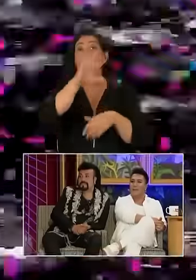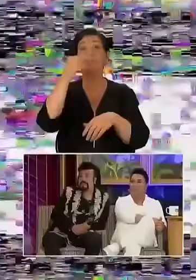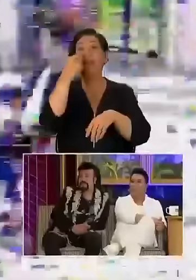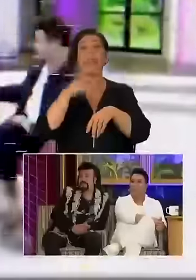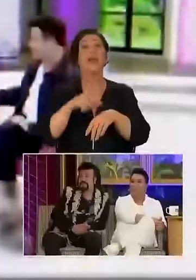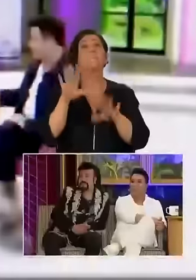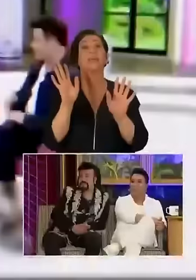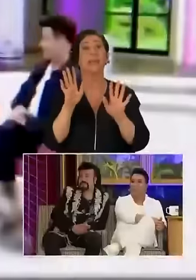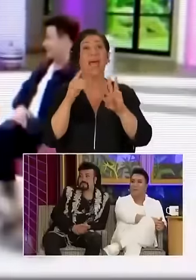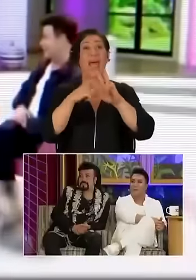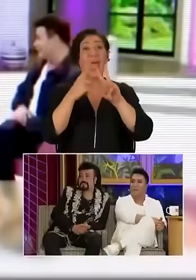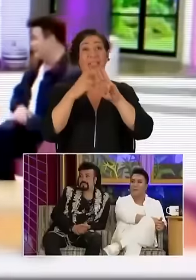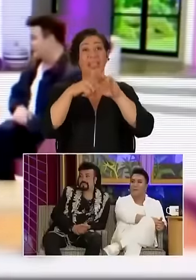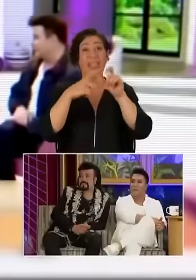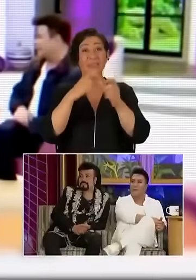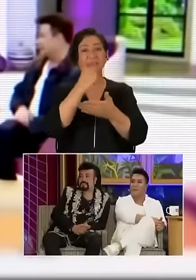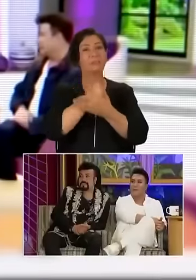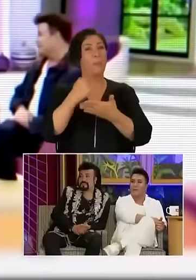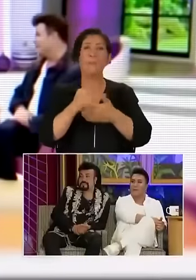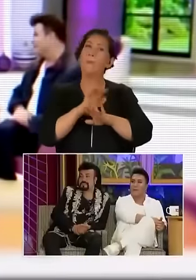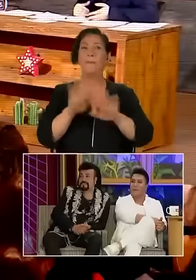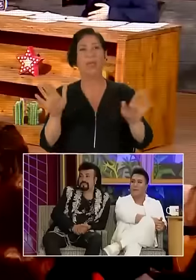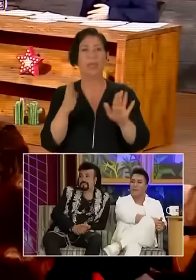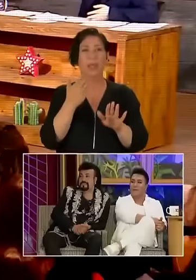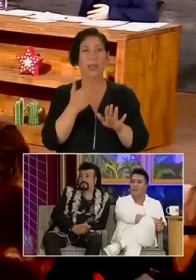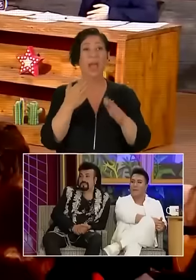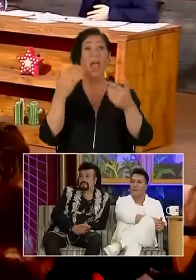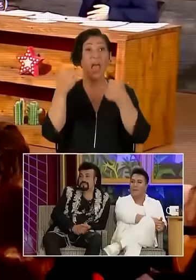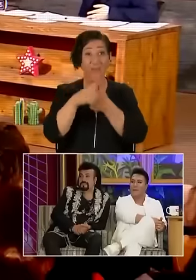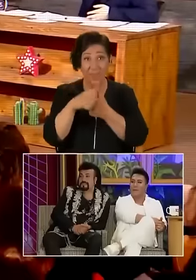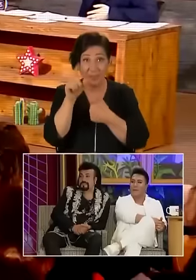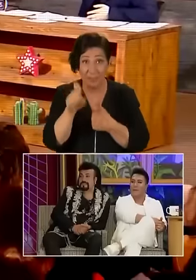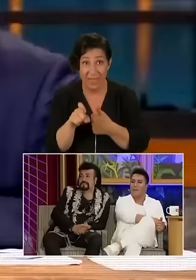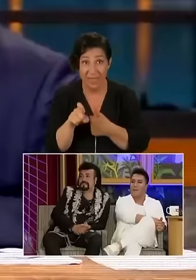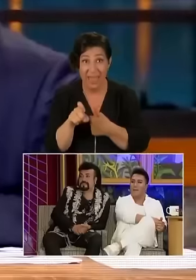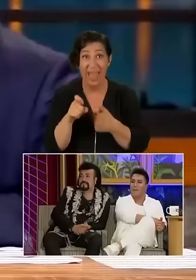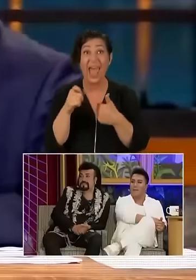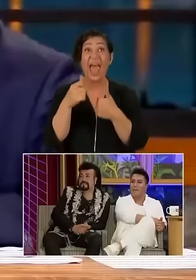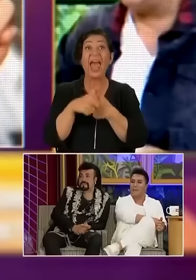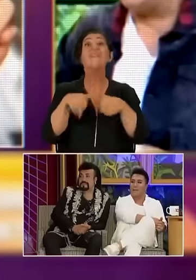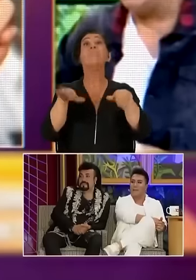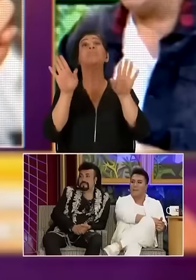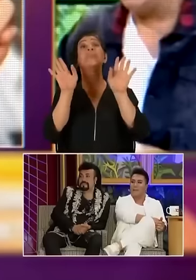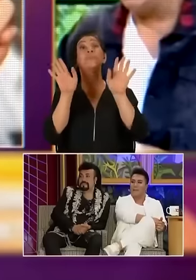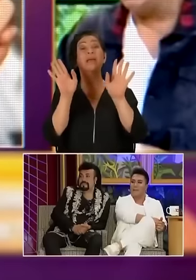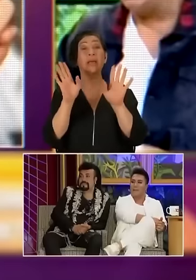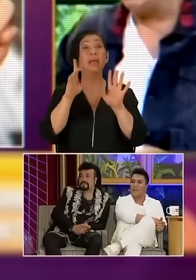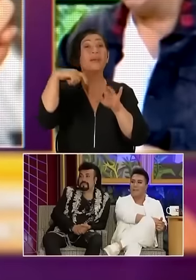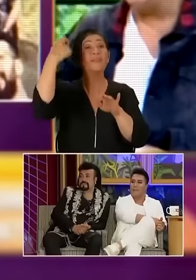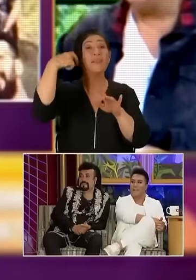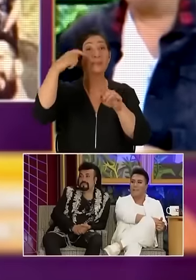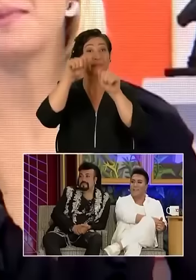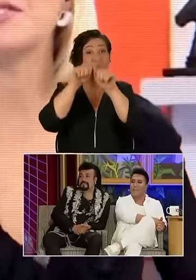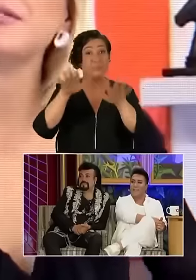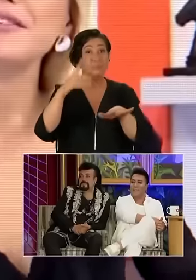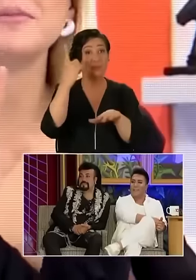inanmadı. Enes Batur nikah masasına oturdu. Evlendi mi? Evlenmedi mi? Vizyona girecek bir